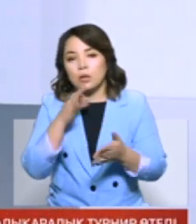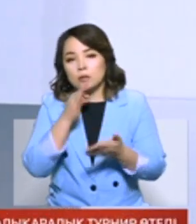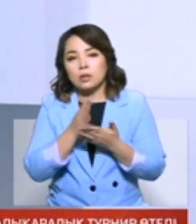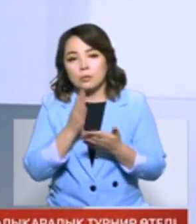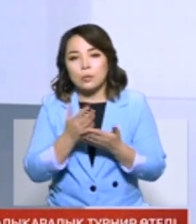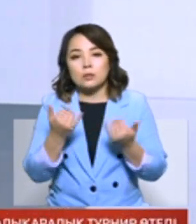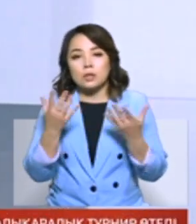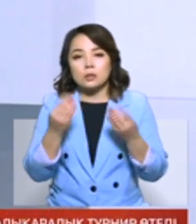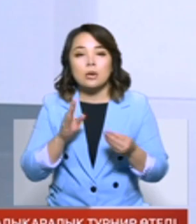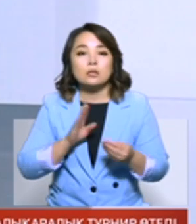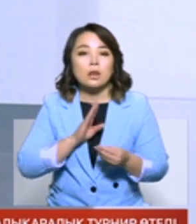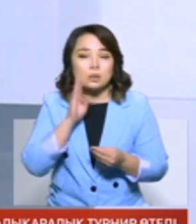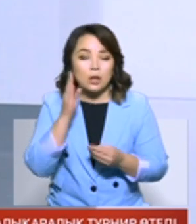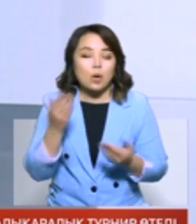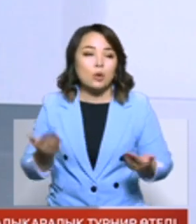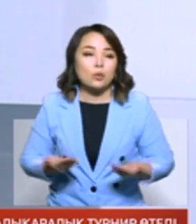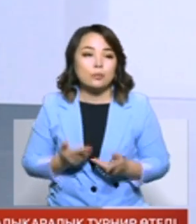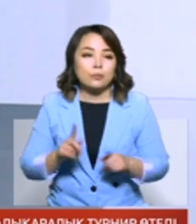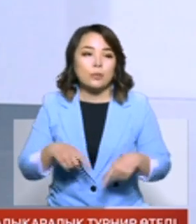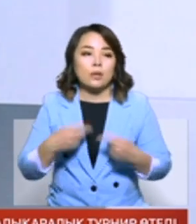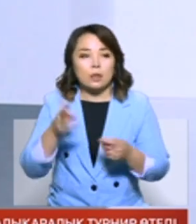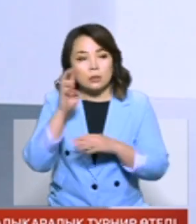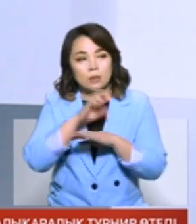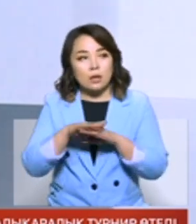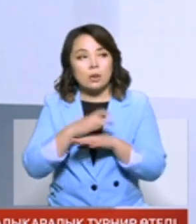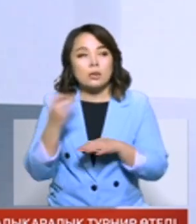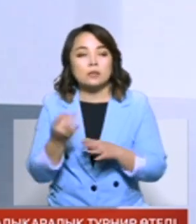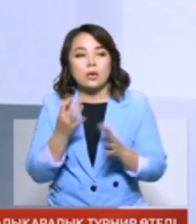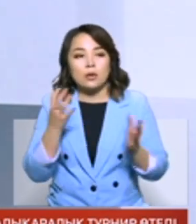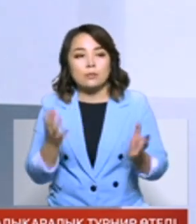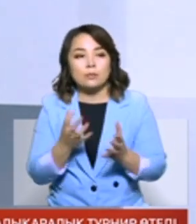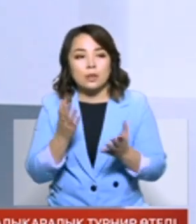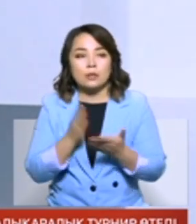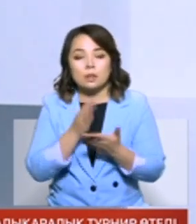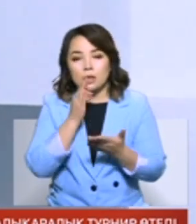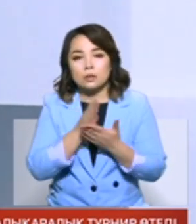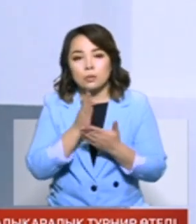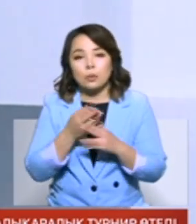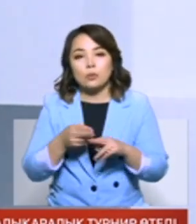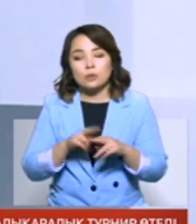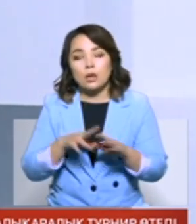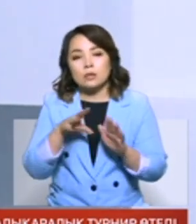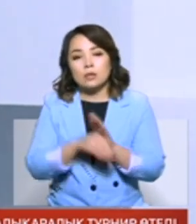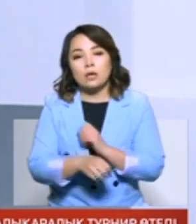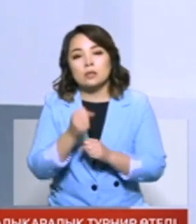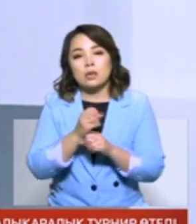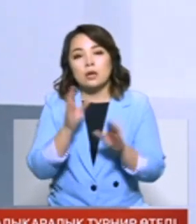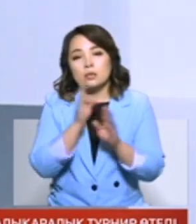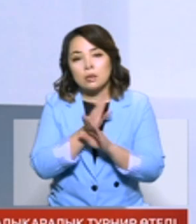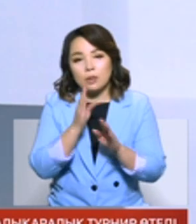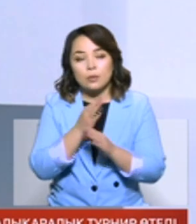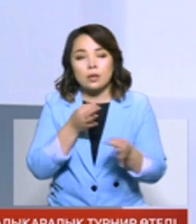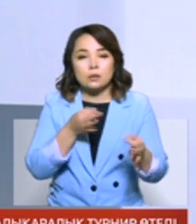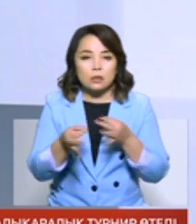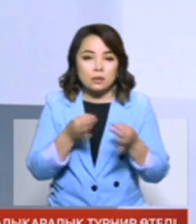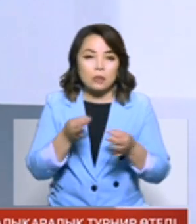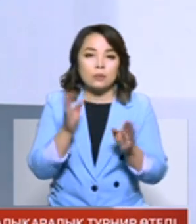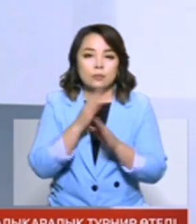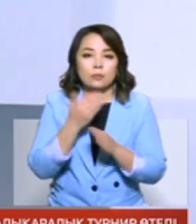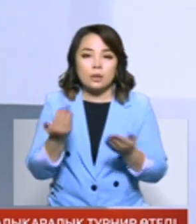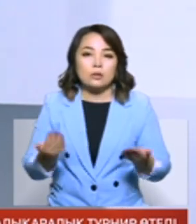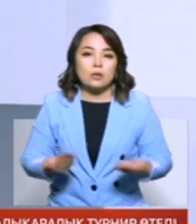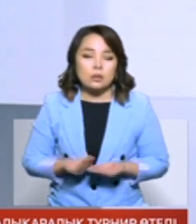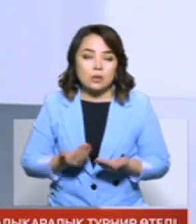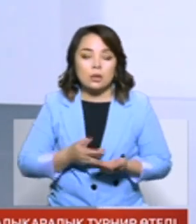Қазіргі таңда өмірін осы салаға арнап, ел байлығын қызғыштай қорып жүргендер аз емес. Олардың қатарында табиғатпен тілдесіп, тылсым сырын